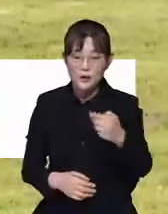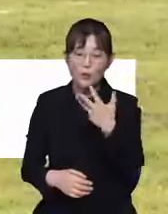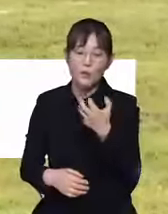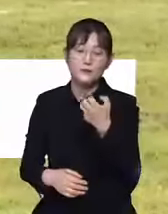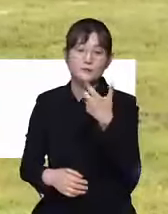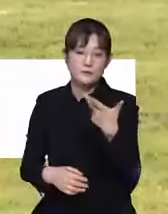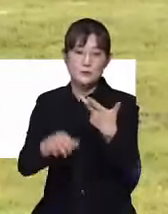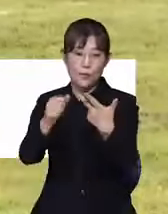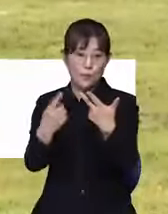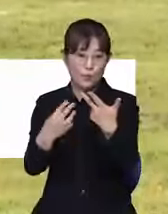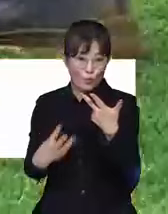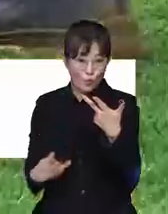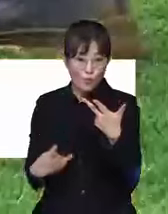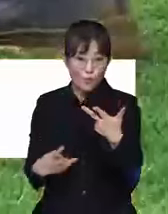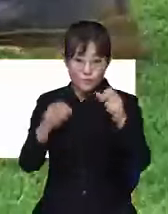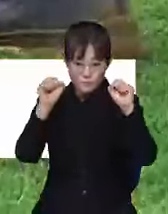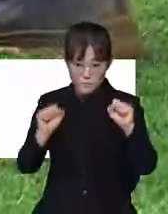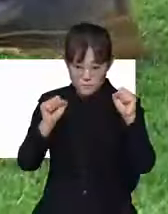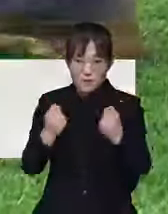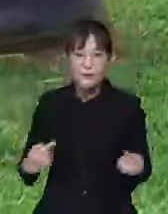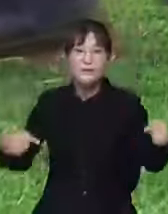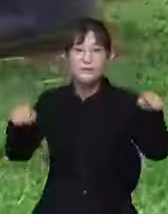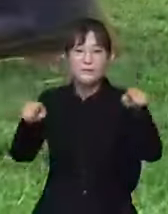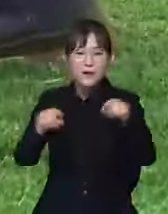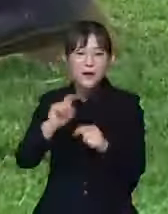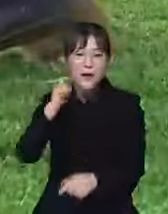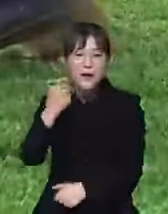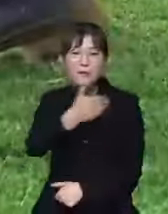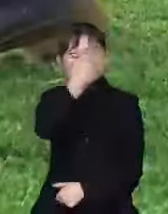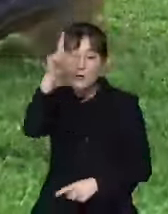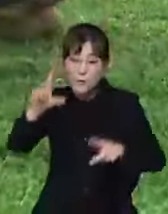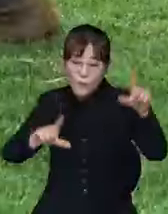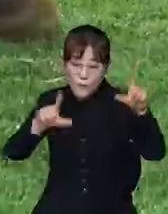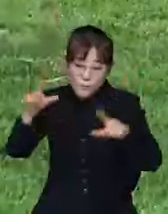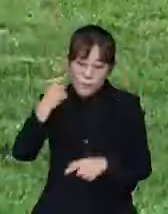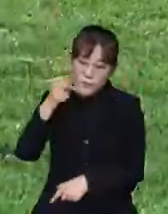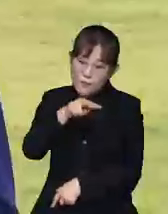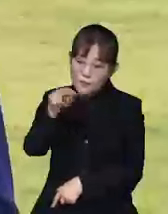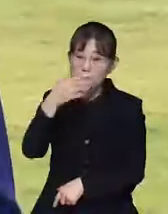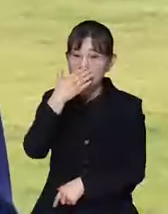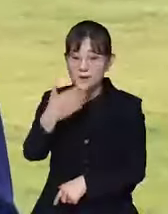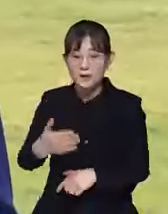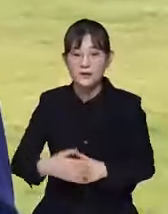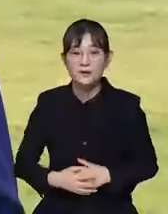만들어졌으며 운동과 함께 아름다운 화관을 수 있